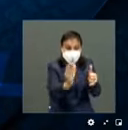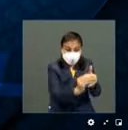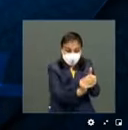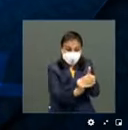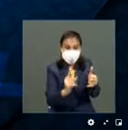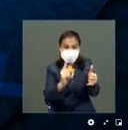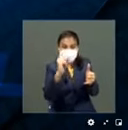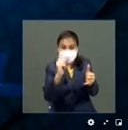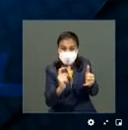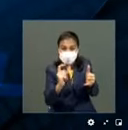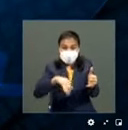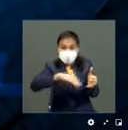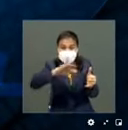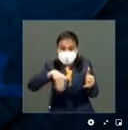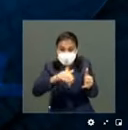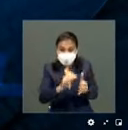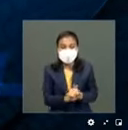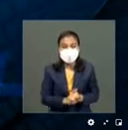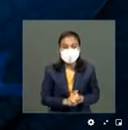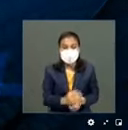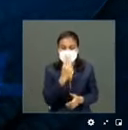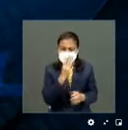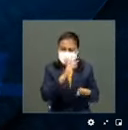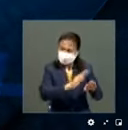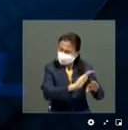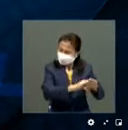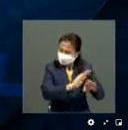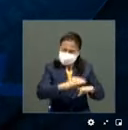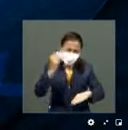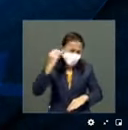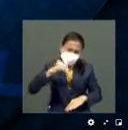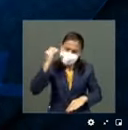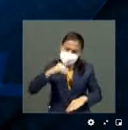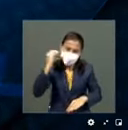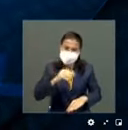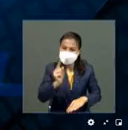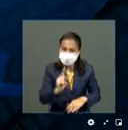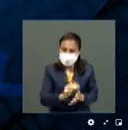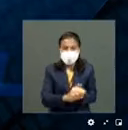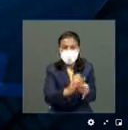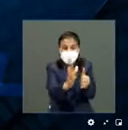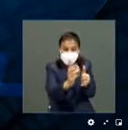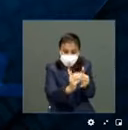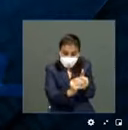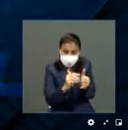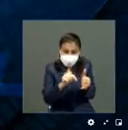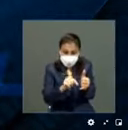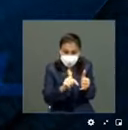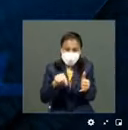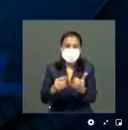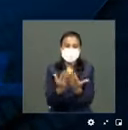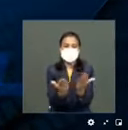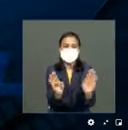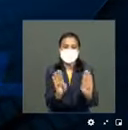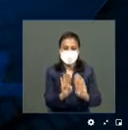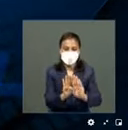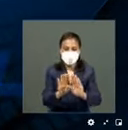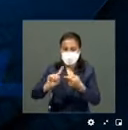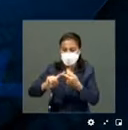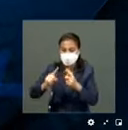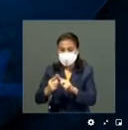ตเนี่ยค่ะอันดับที่เราเน้นย้ำเสมอเป็นอันดับแรกก็คือเรื่องของการติดเชื้อจากคนในครอบครัวเพื่อนผู้ใ